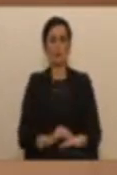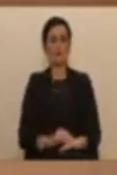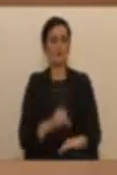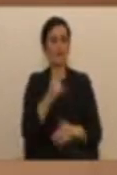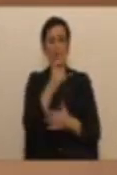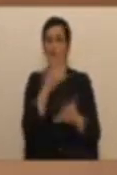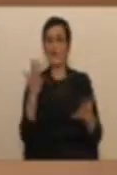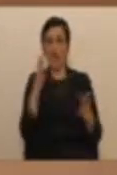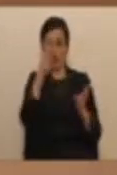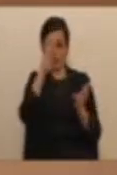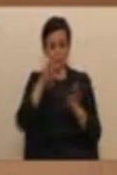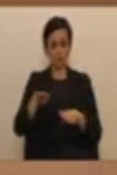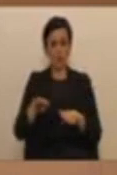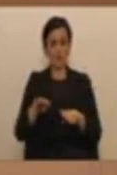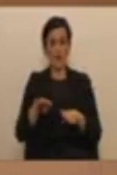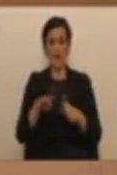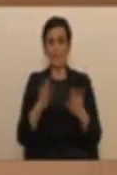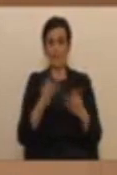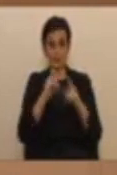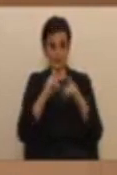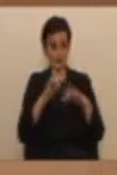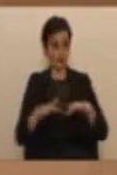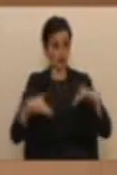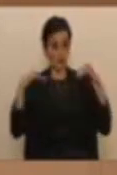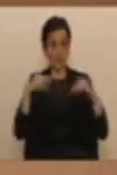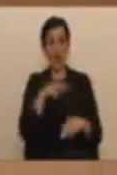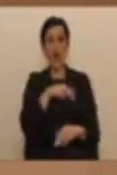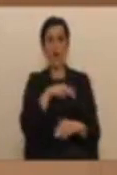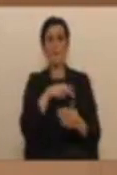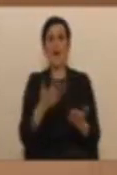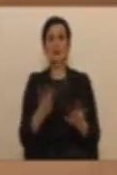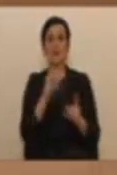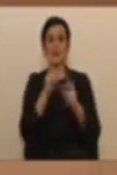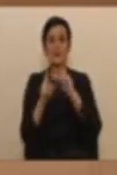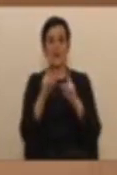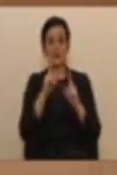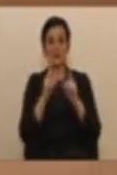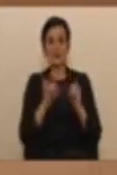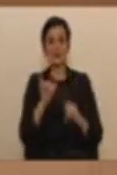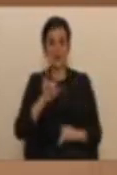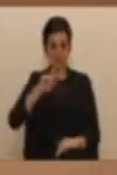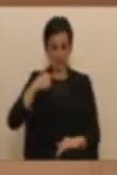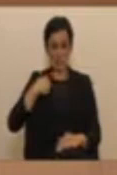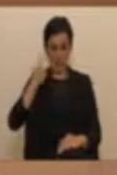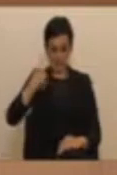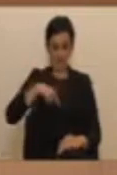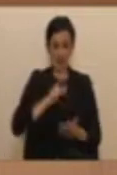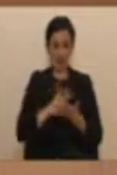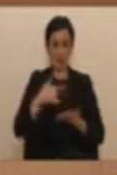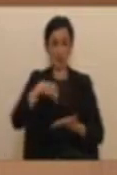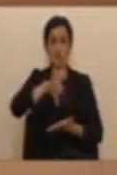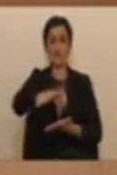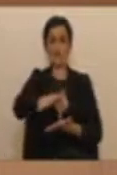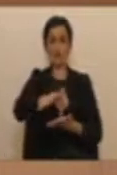ვერაფრით ვერ ვტოვებ თუ არა ეს სხდომა, პარლამენტის სესია, სადაც ვალდებული ვარ ვიყო.